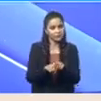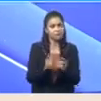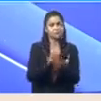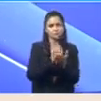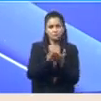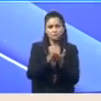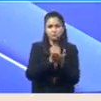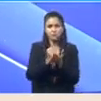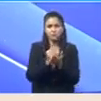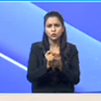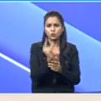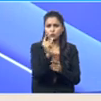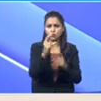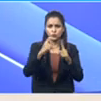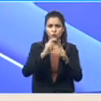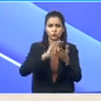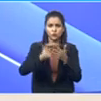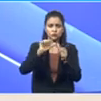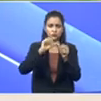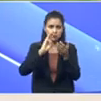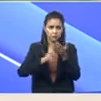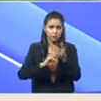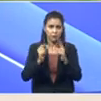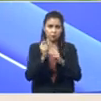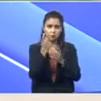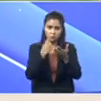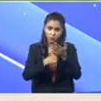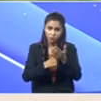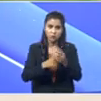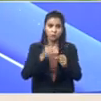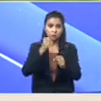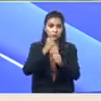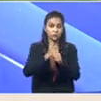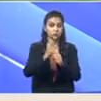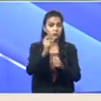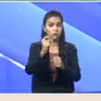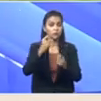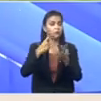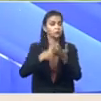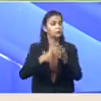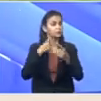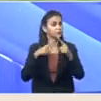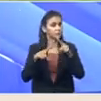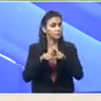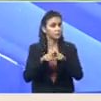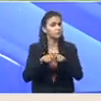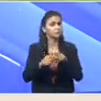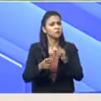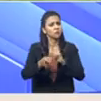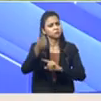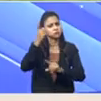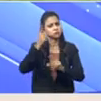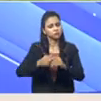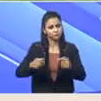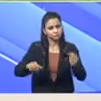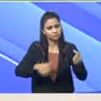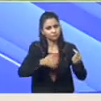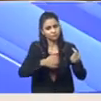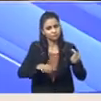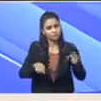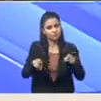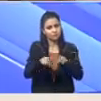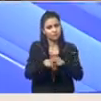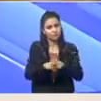प्रयास उधमपुर के गोरीनाथ जी भी कर रहे हैं। एक सदी से भी अधिक पुरानी सारंगी के जरिए